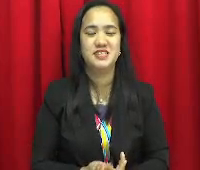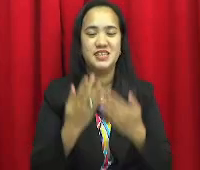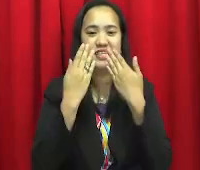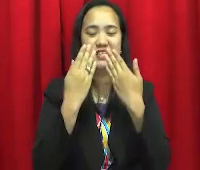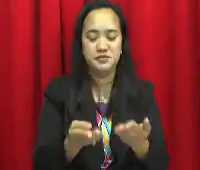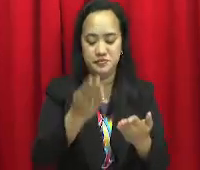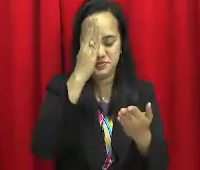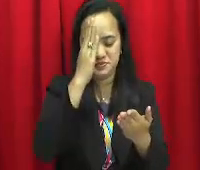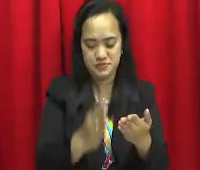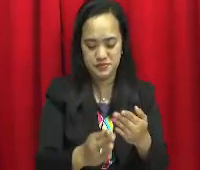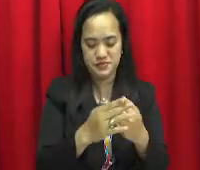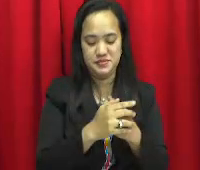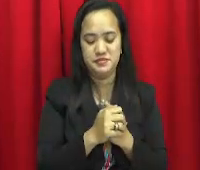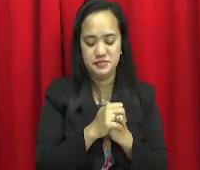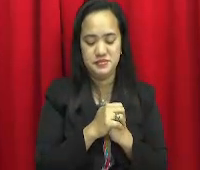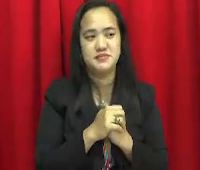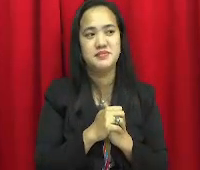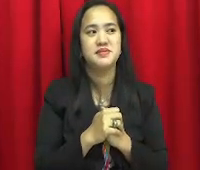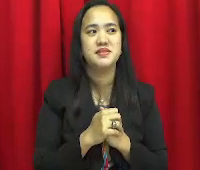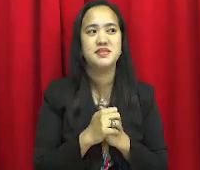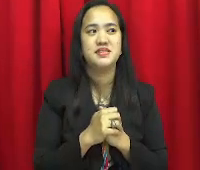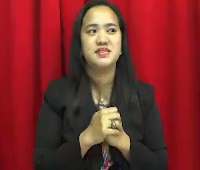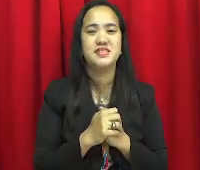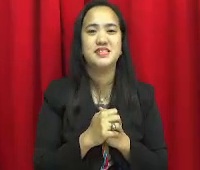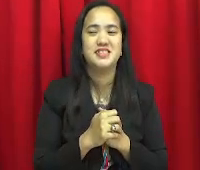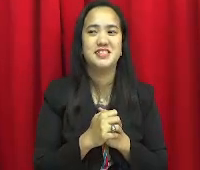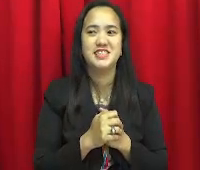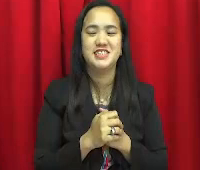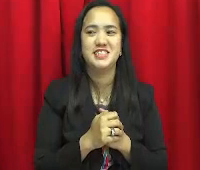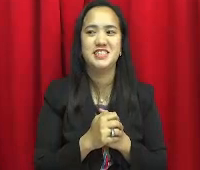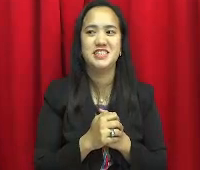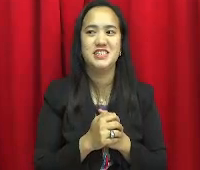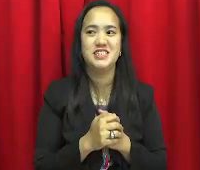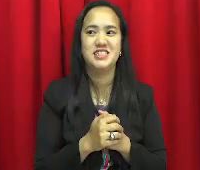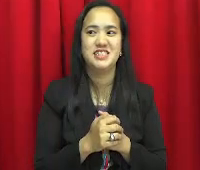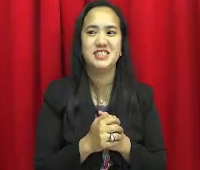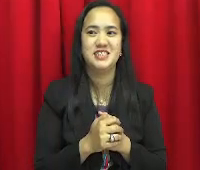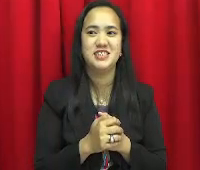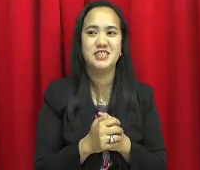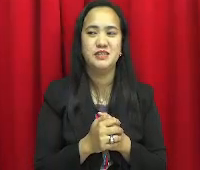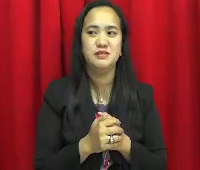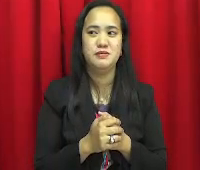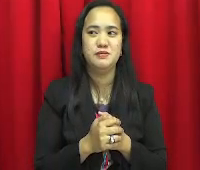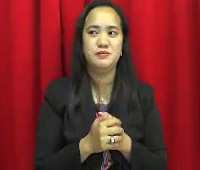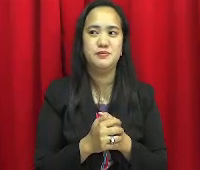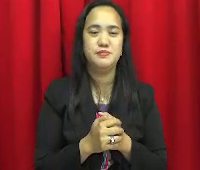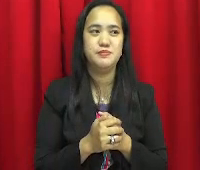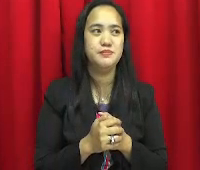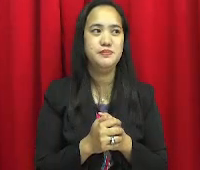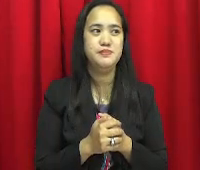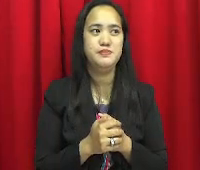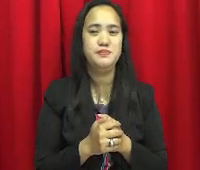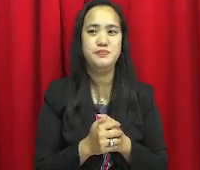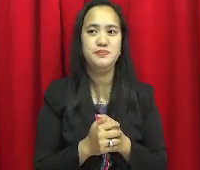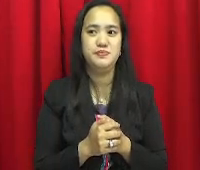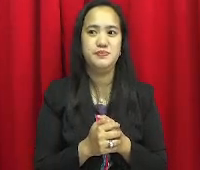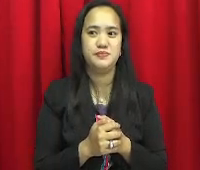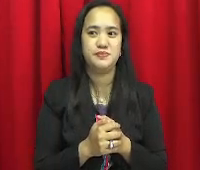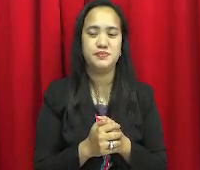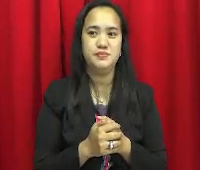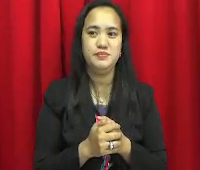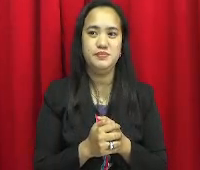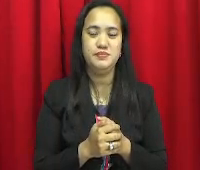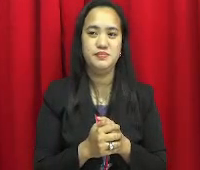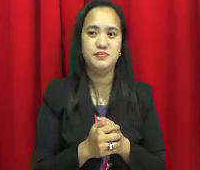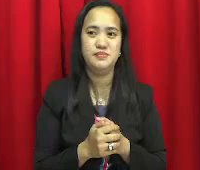lamang po tayo na hindi si Pastor ilang Diyos, ano. Pero alam ko anong tawag mo doon, Marnelli, kinat niya na naman